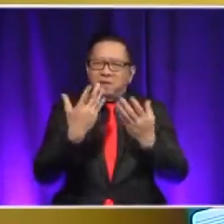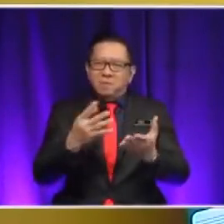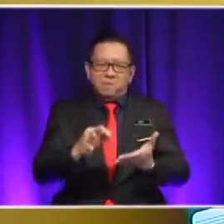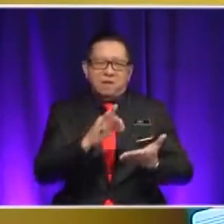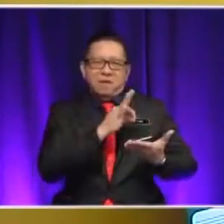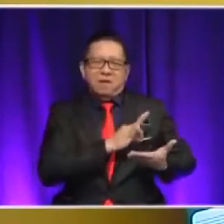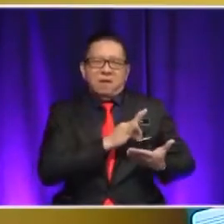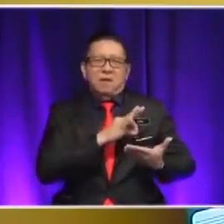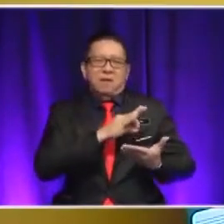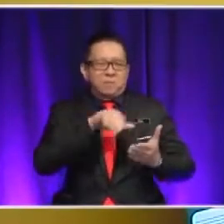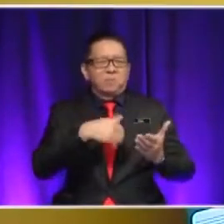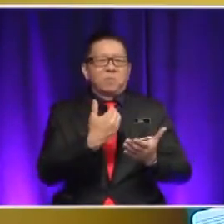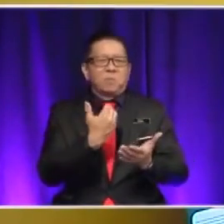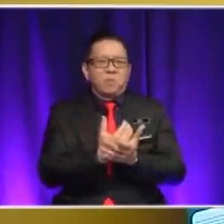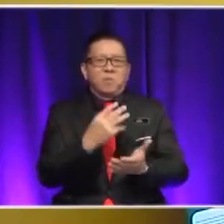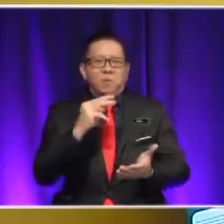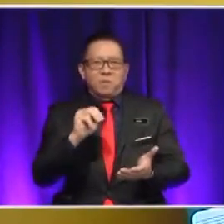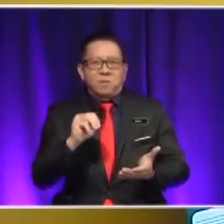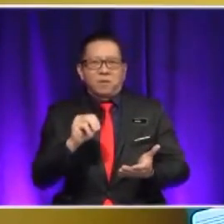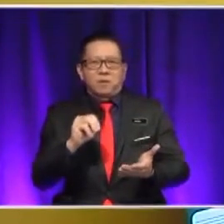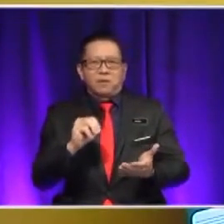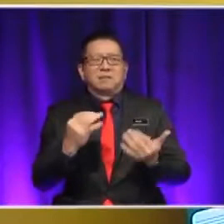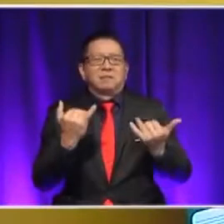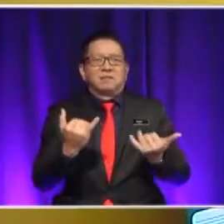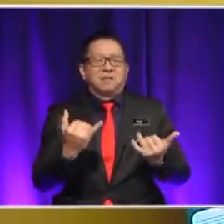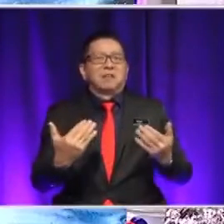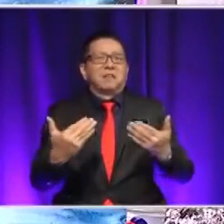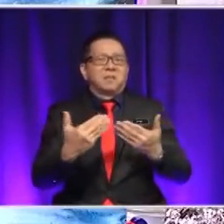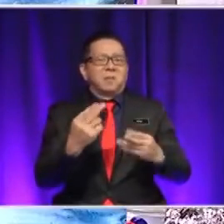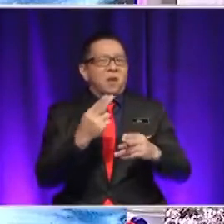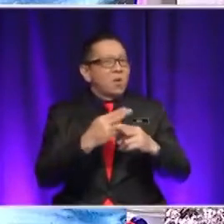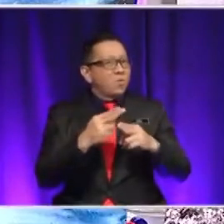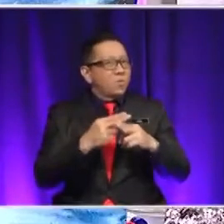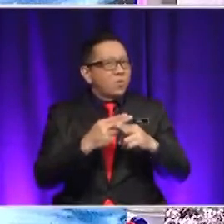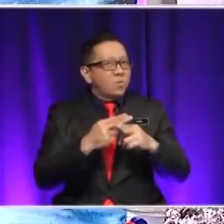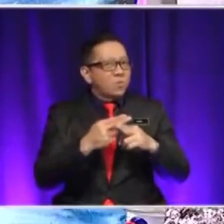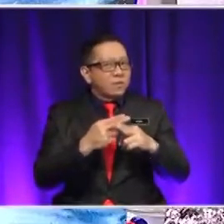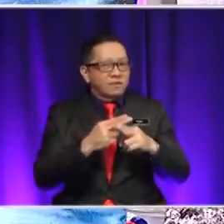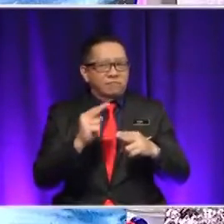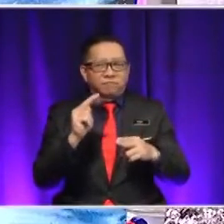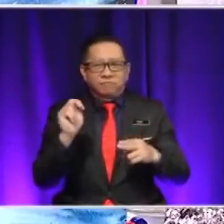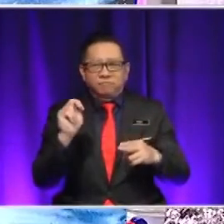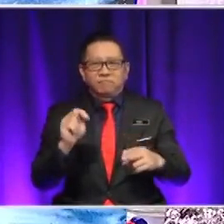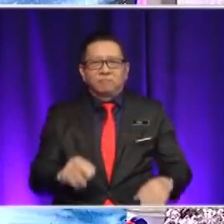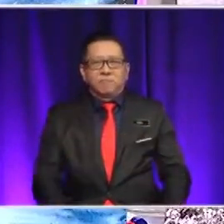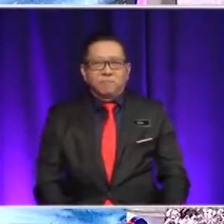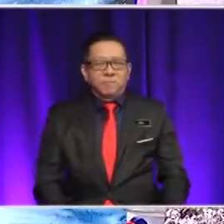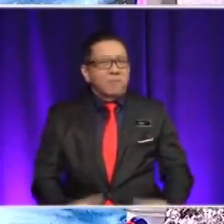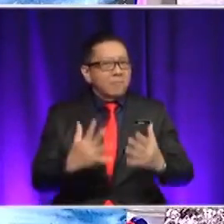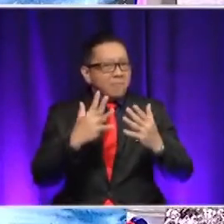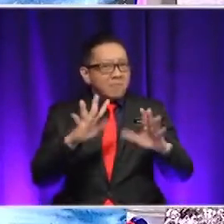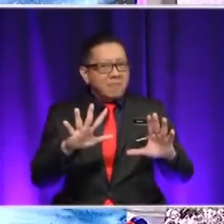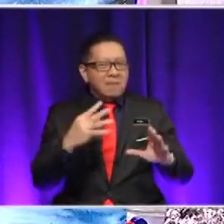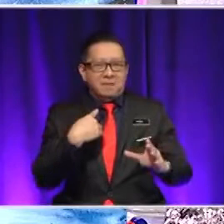untuk pengairan yang mungkin Cibubur diberikan sedikit rumusan untuk ABS sedikit nusanipa DC gua Oke Selepas itu